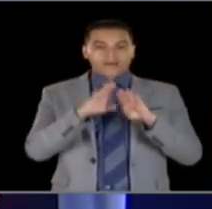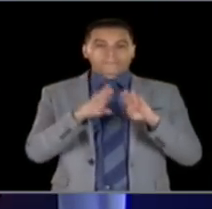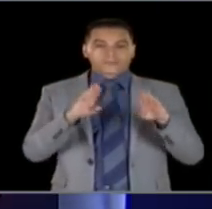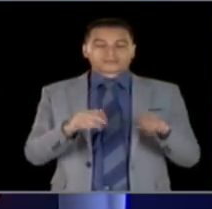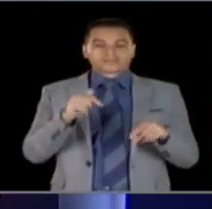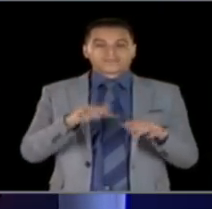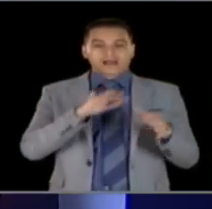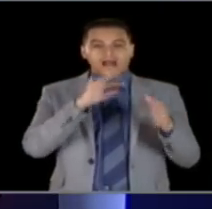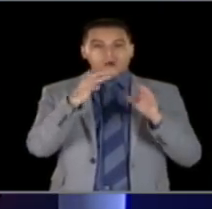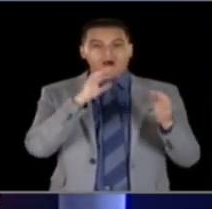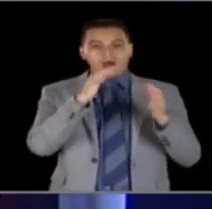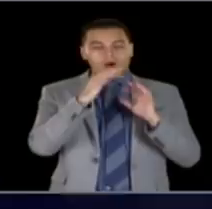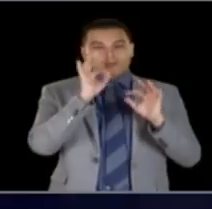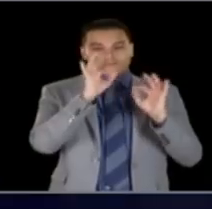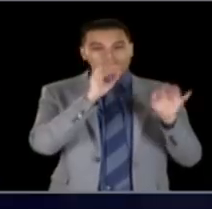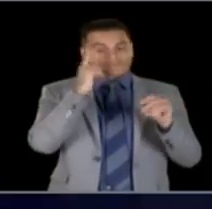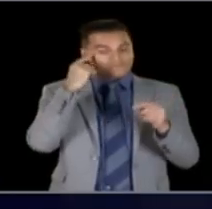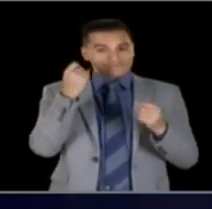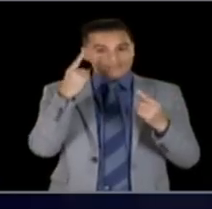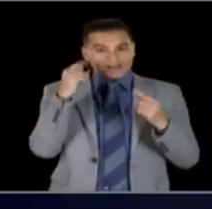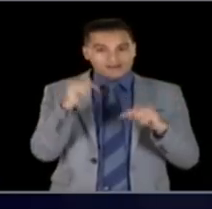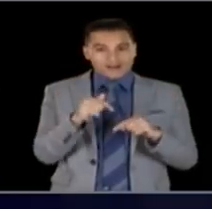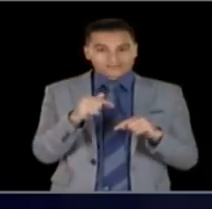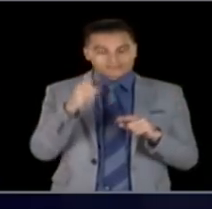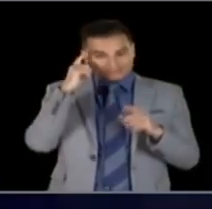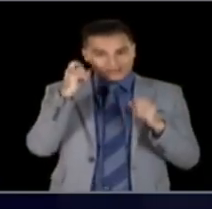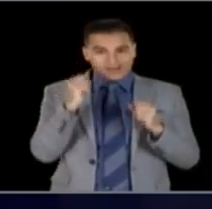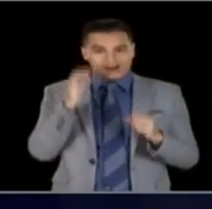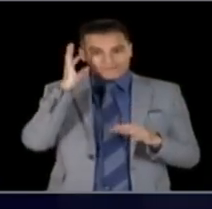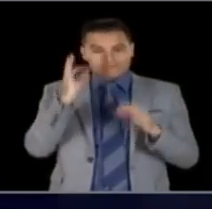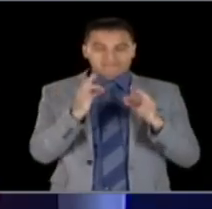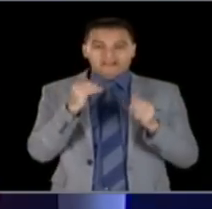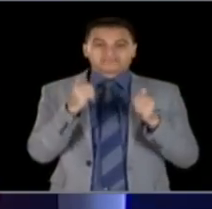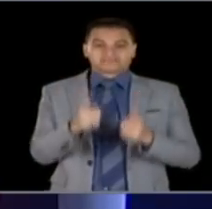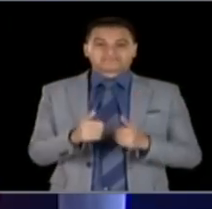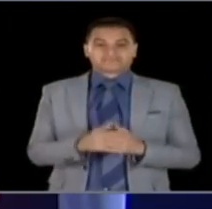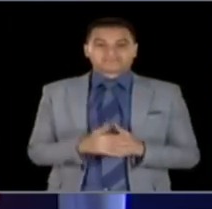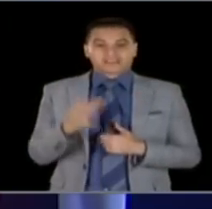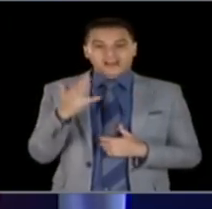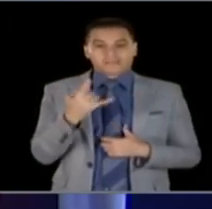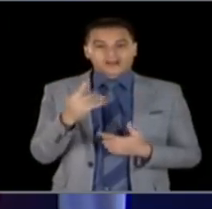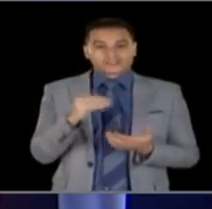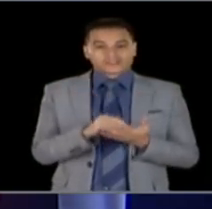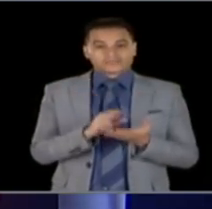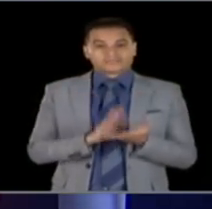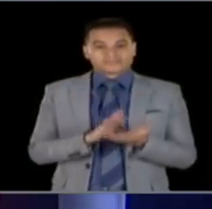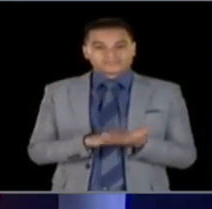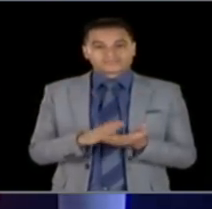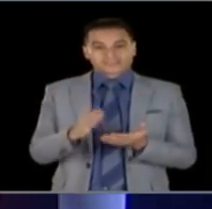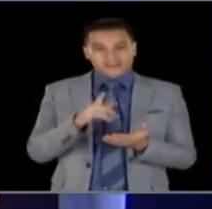مسرحياته باسماء الاقمار. عجبني فيك النهارده انك بتفكر. 10 نقط اجابه